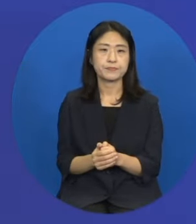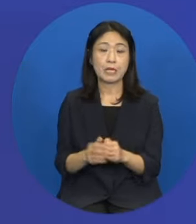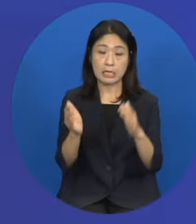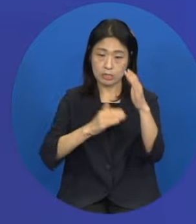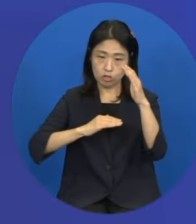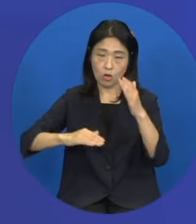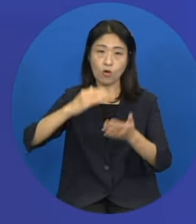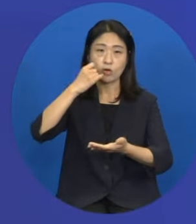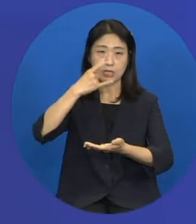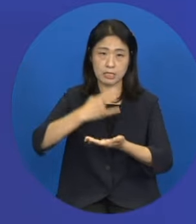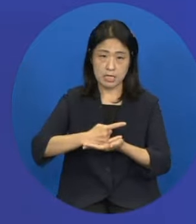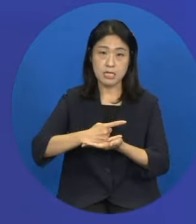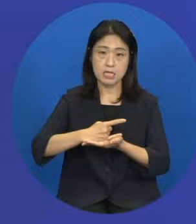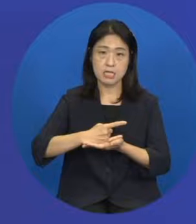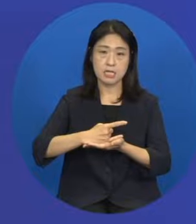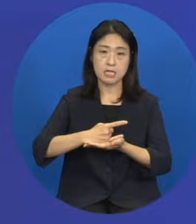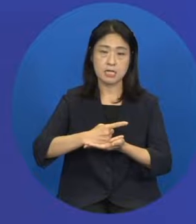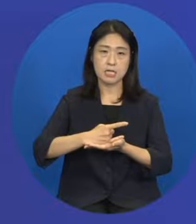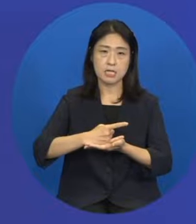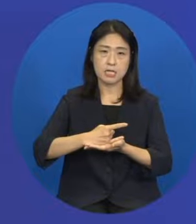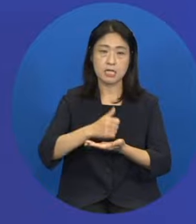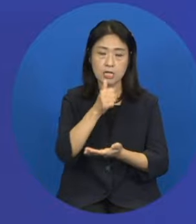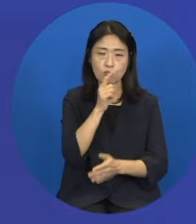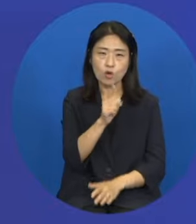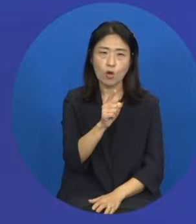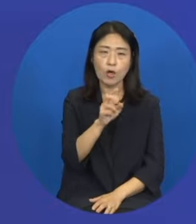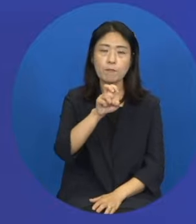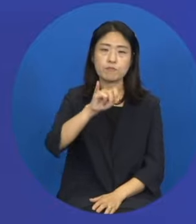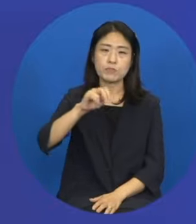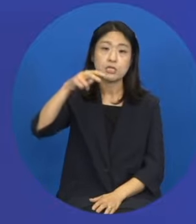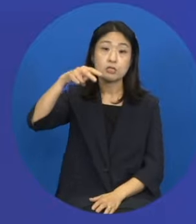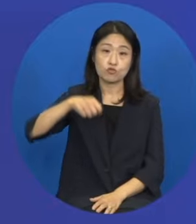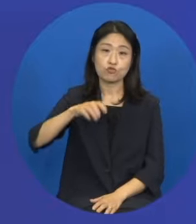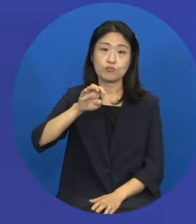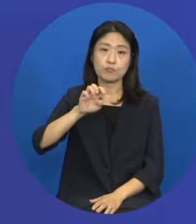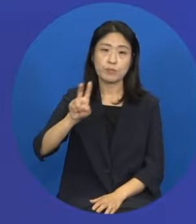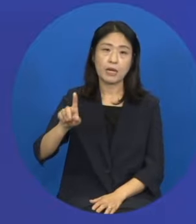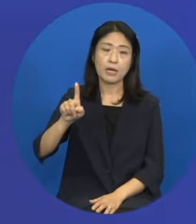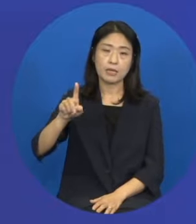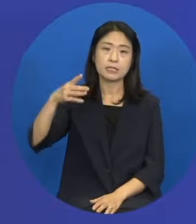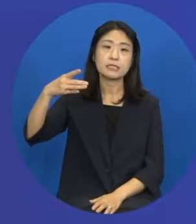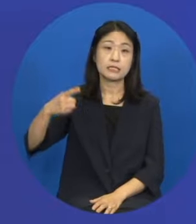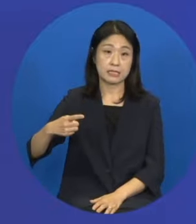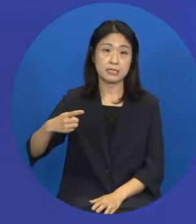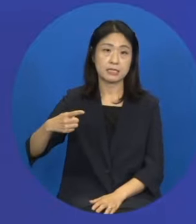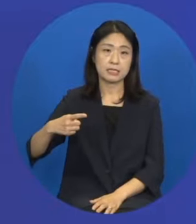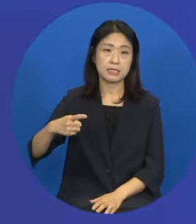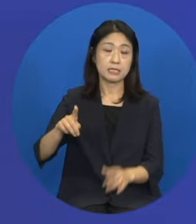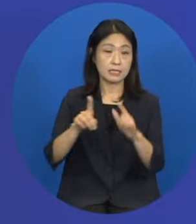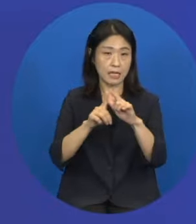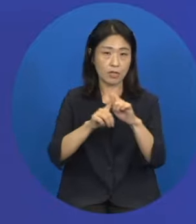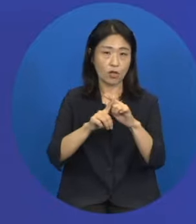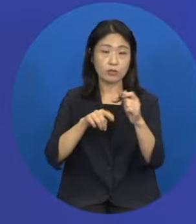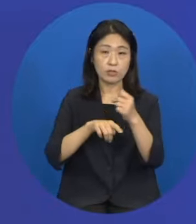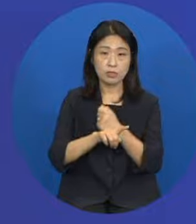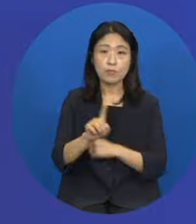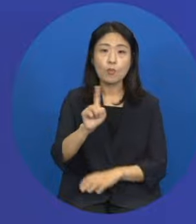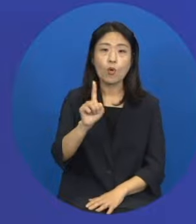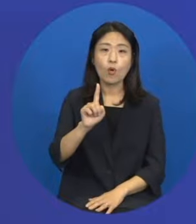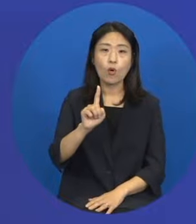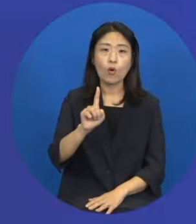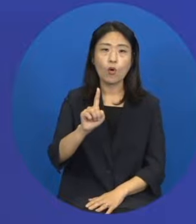8절에 미슈파트라고 하는 이 히브리어 단어인데요 오늘날로 번역하면 공정, 공의라고 할 수가